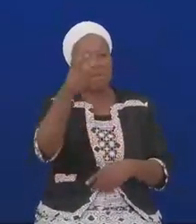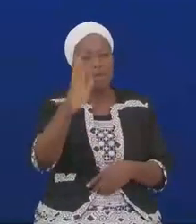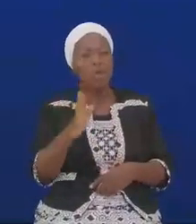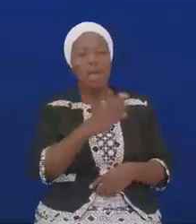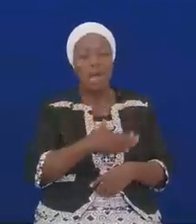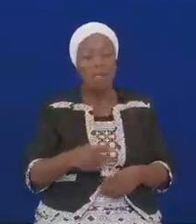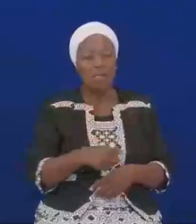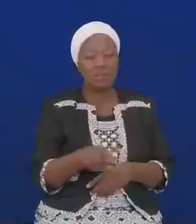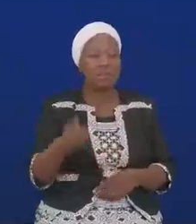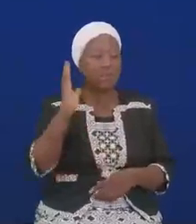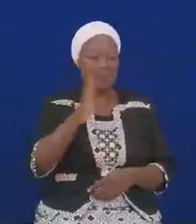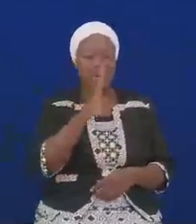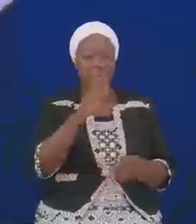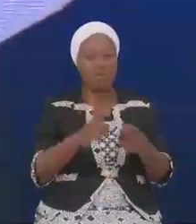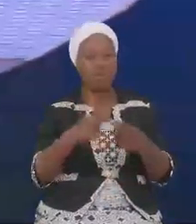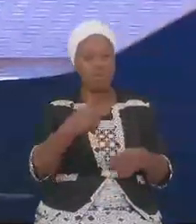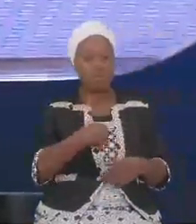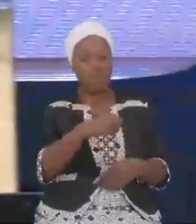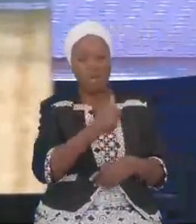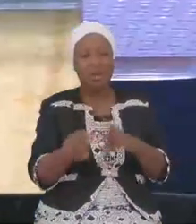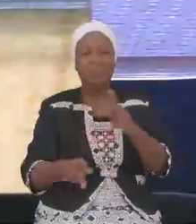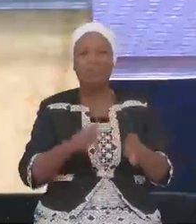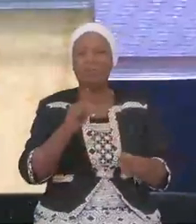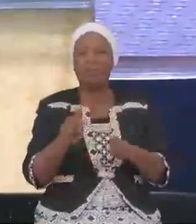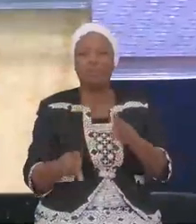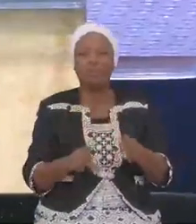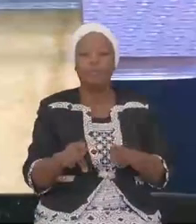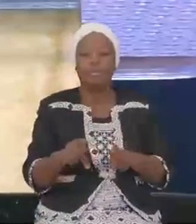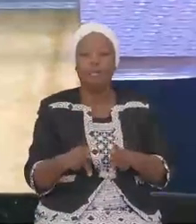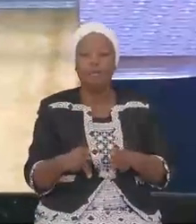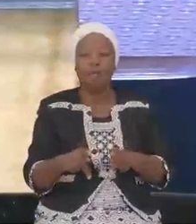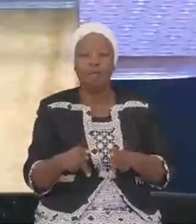ils seront mon peuple. »